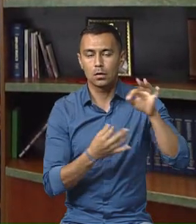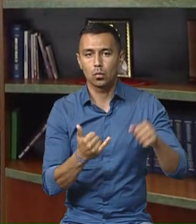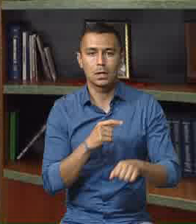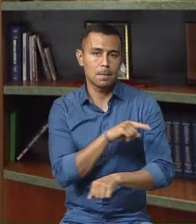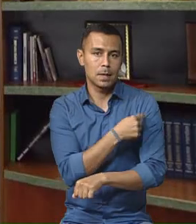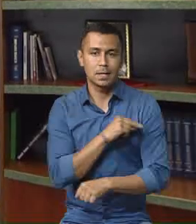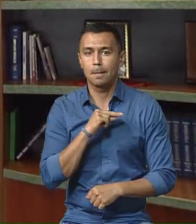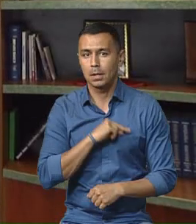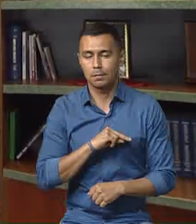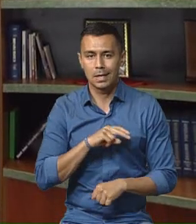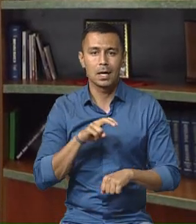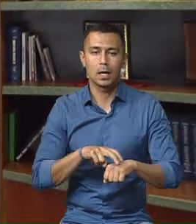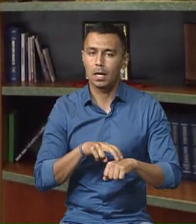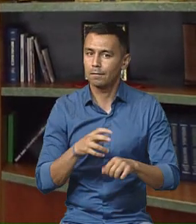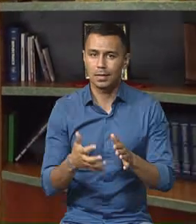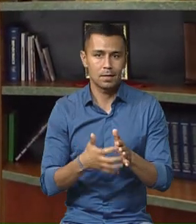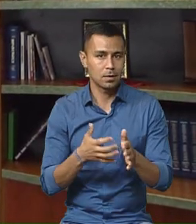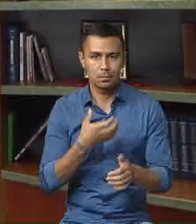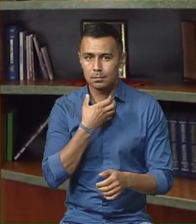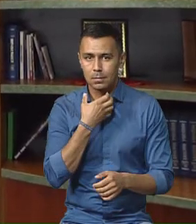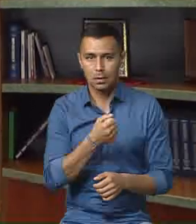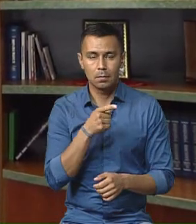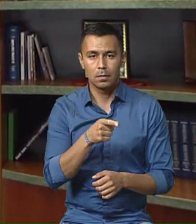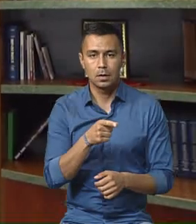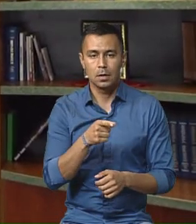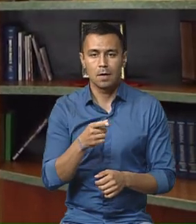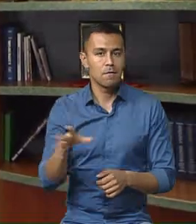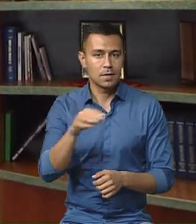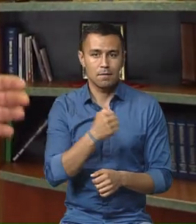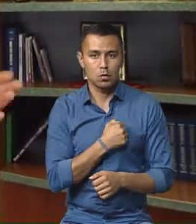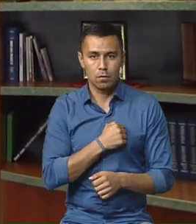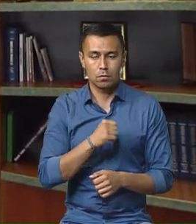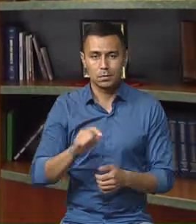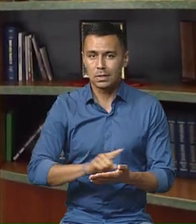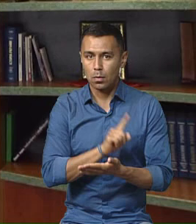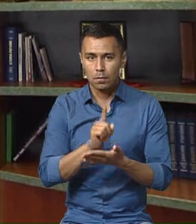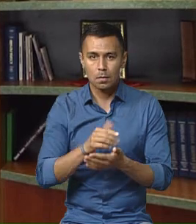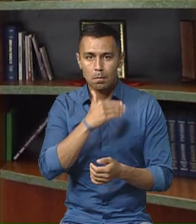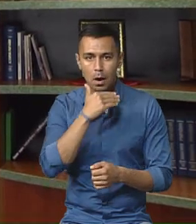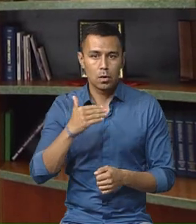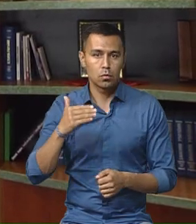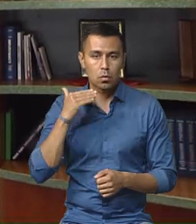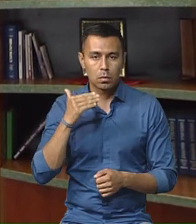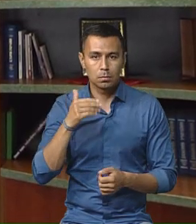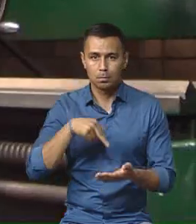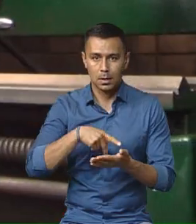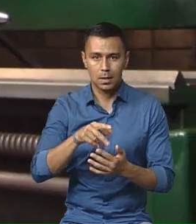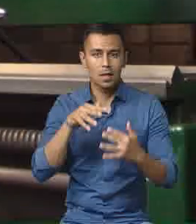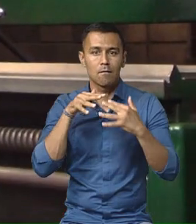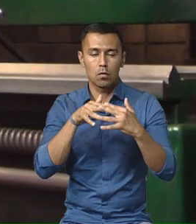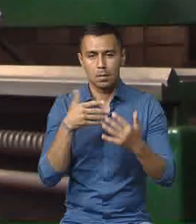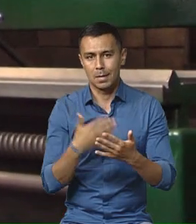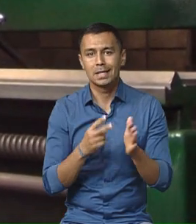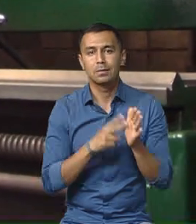медичних працівників, лікарів не вистачає, бо вони є військовозобов'язаними і багатьох пішли на фронт. Та